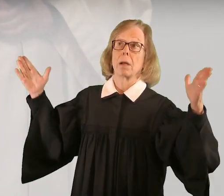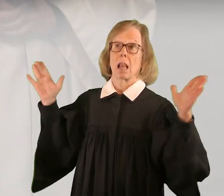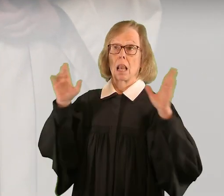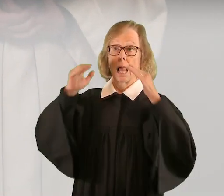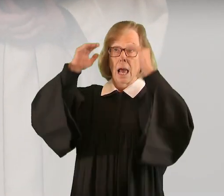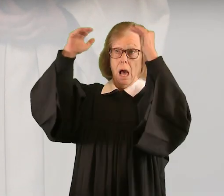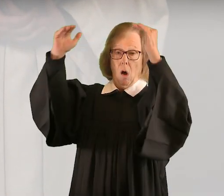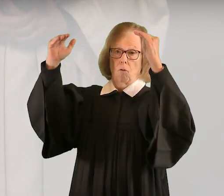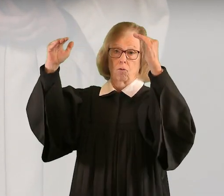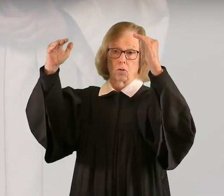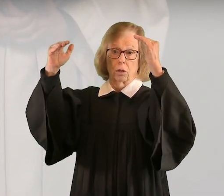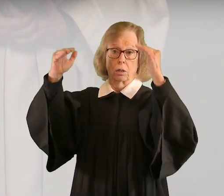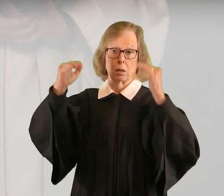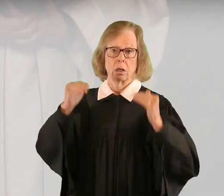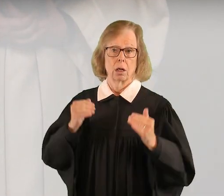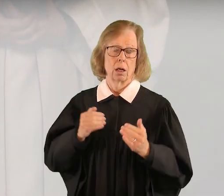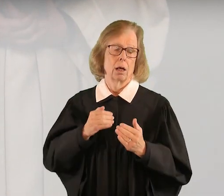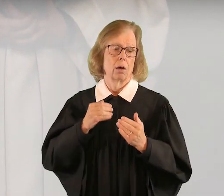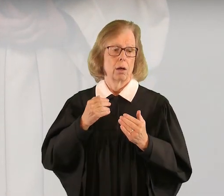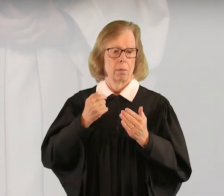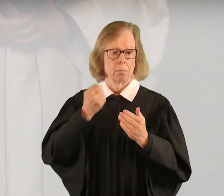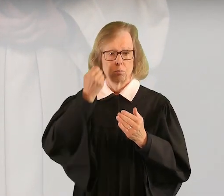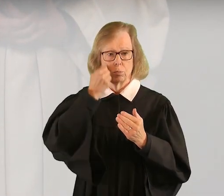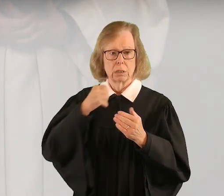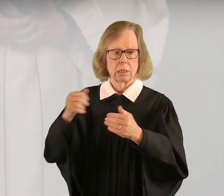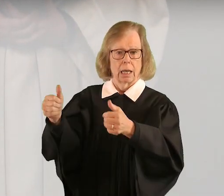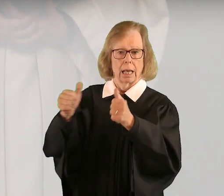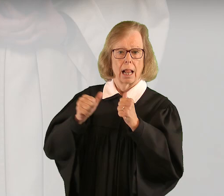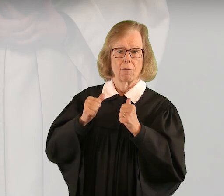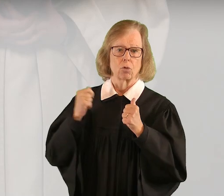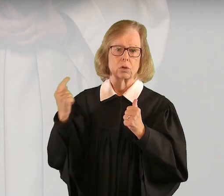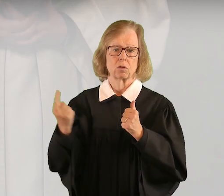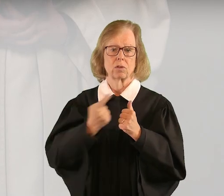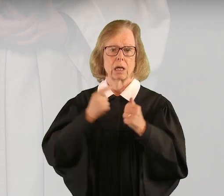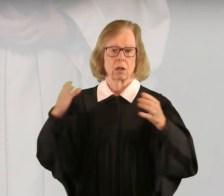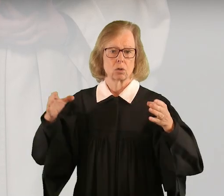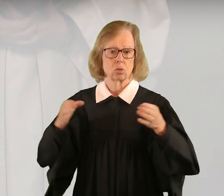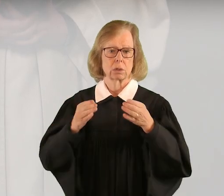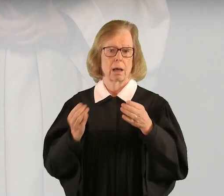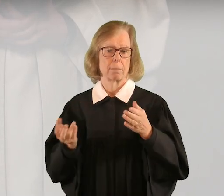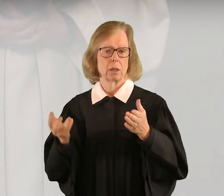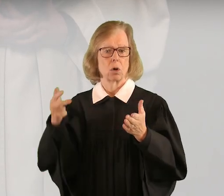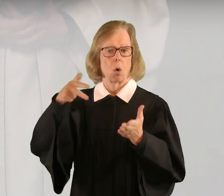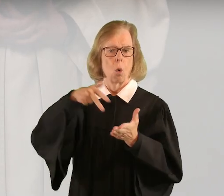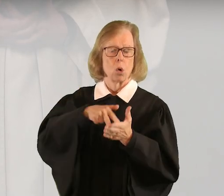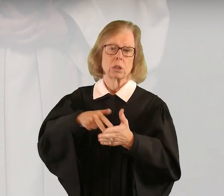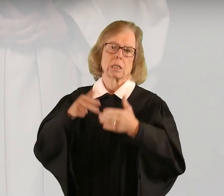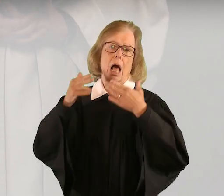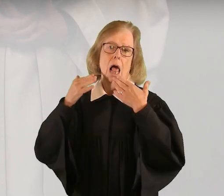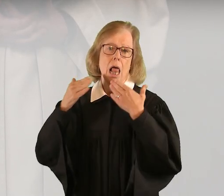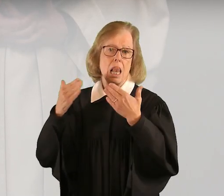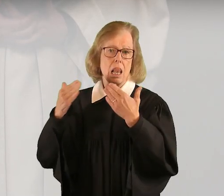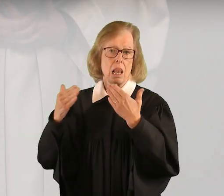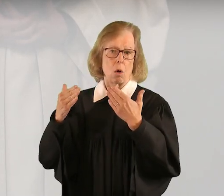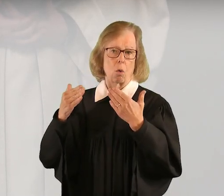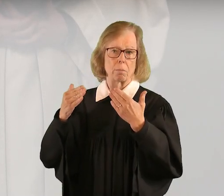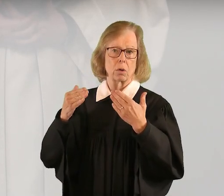kleinen Glauben und Zweifel von uns weg und lass uns gemeinsam einstimmen in das Osterlob aller deren, die